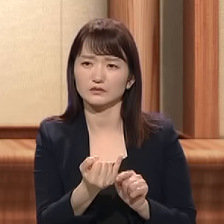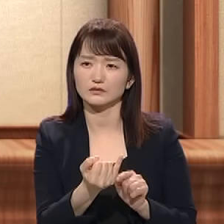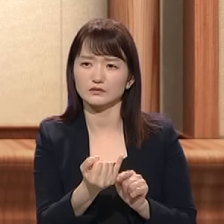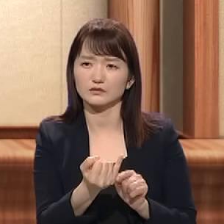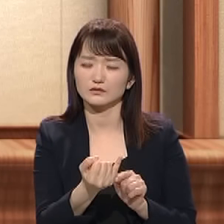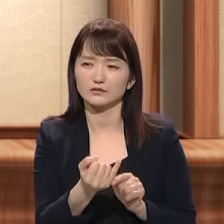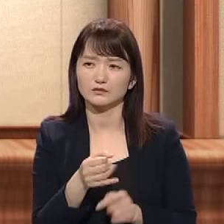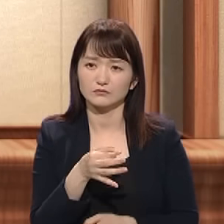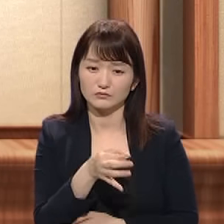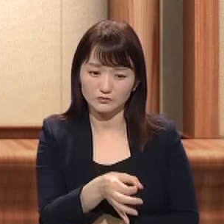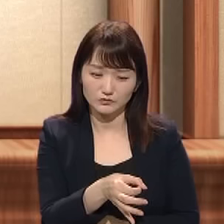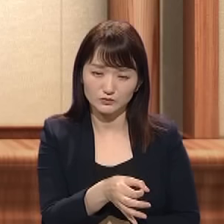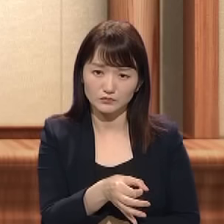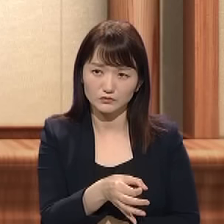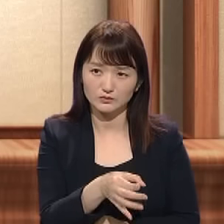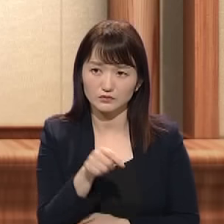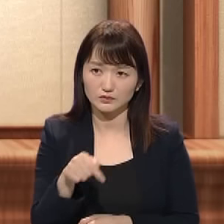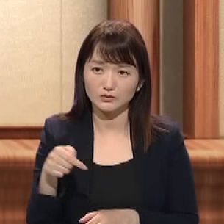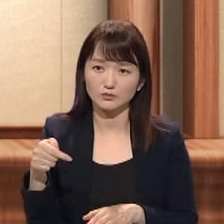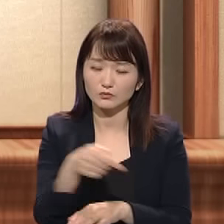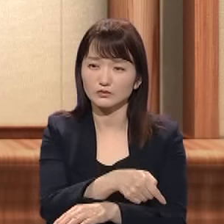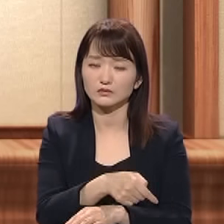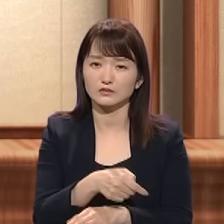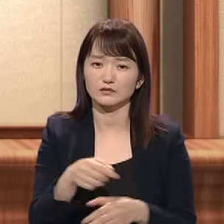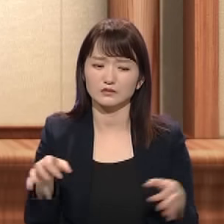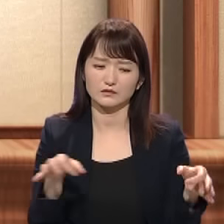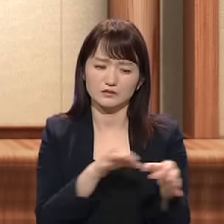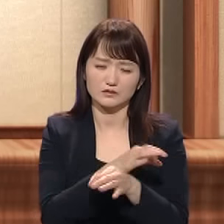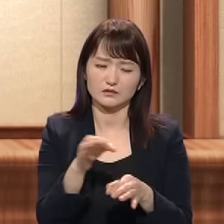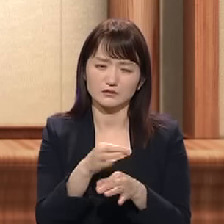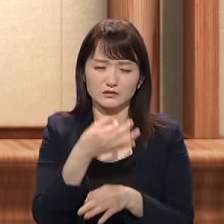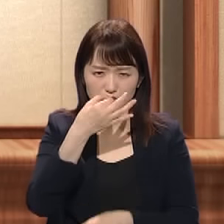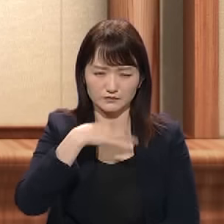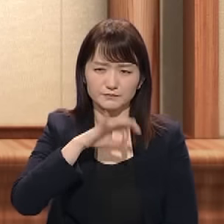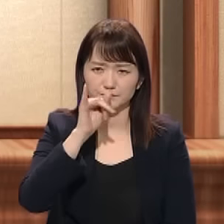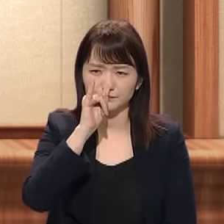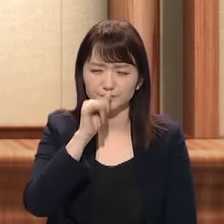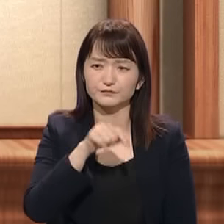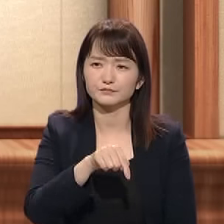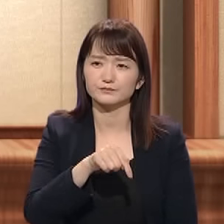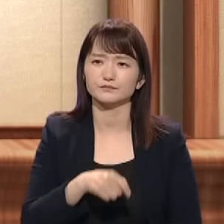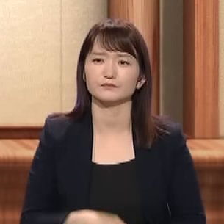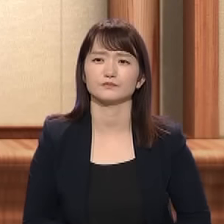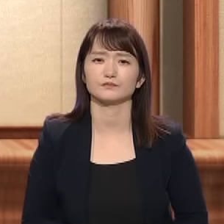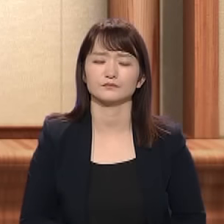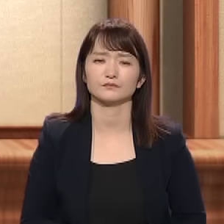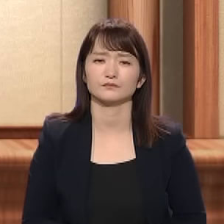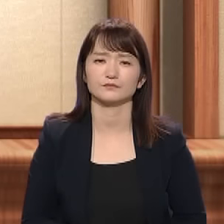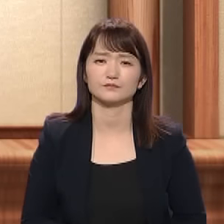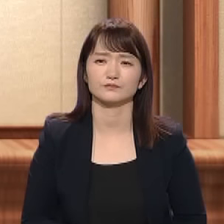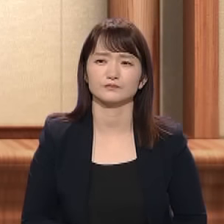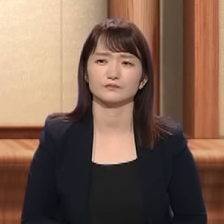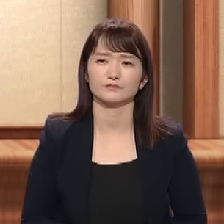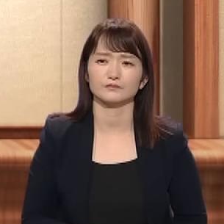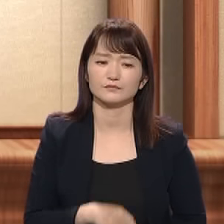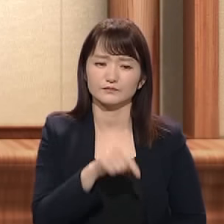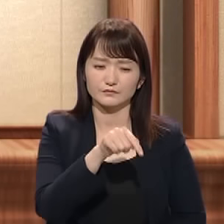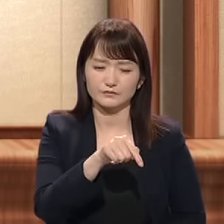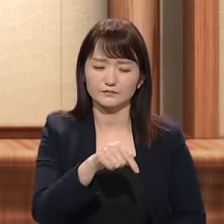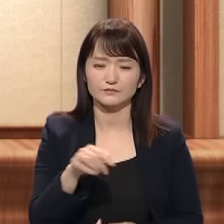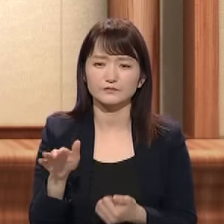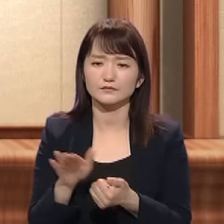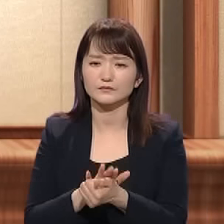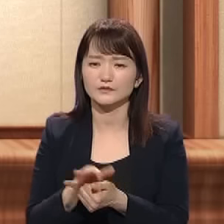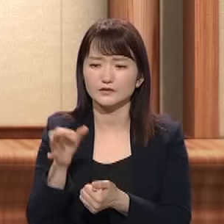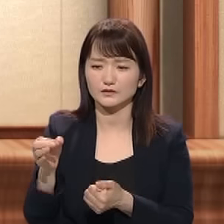돈을 제공했고 이거 말고도 경제적 이익을 상당히 많이 제공했던 부분 이것을 너무 많이 제공했기 때문에 이게 위자료에